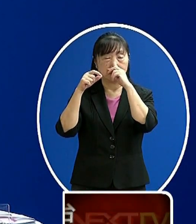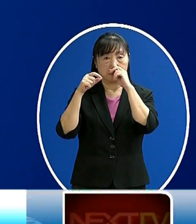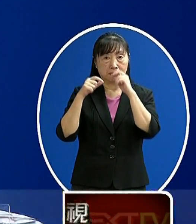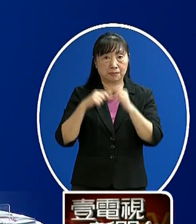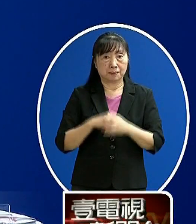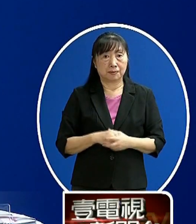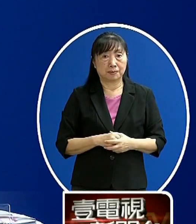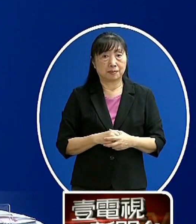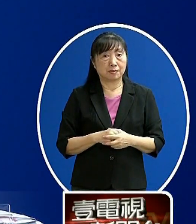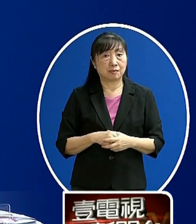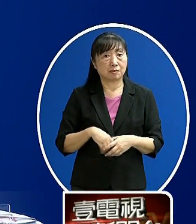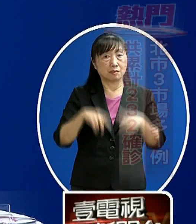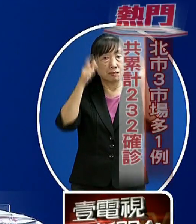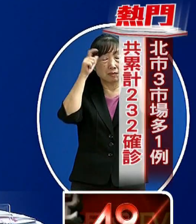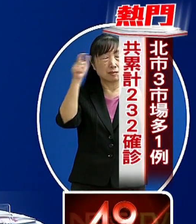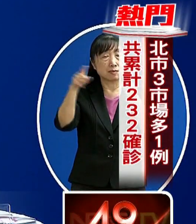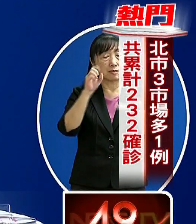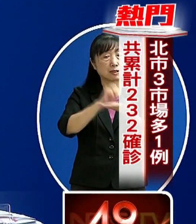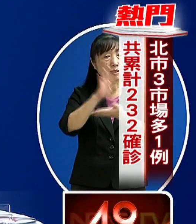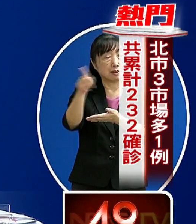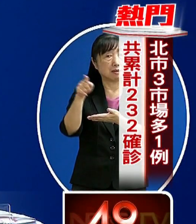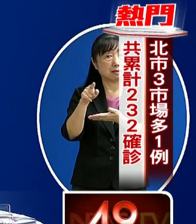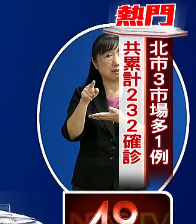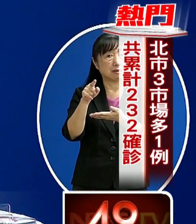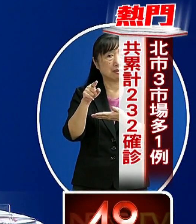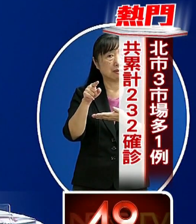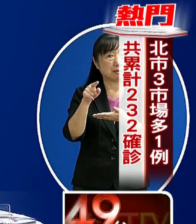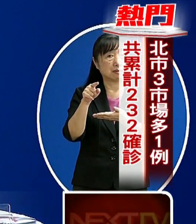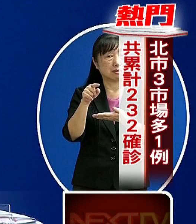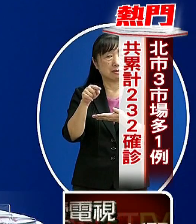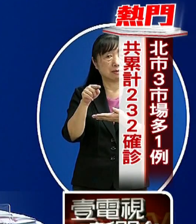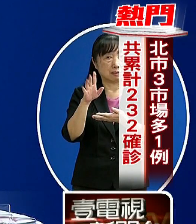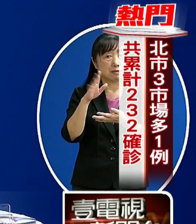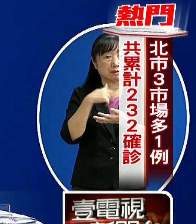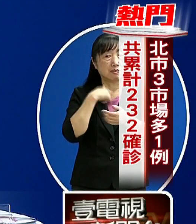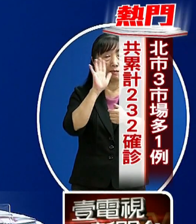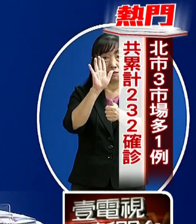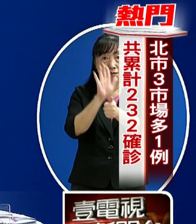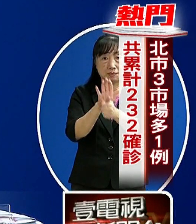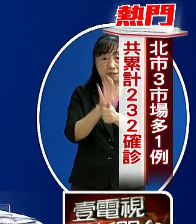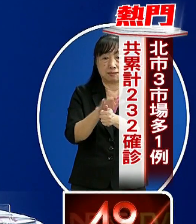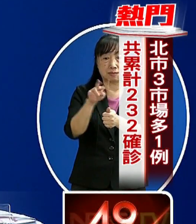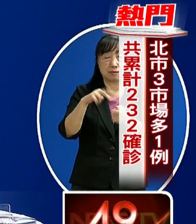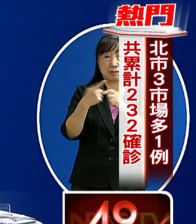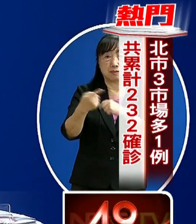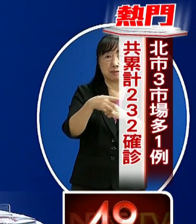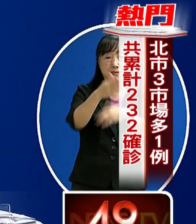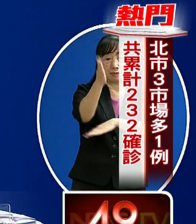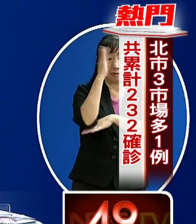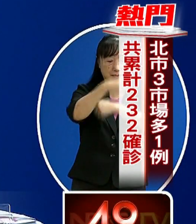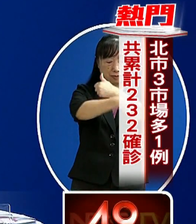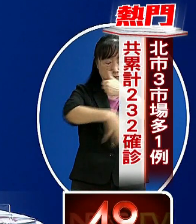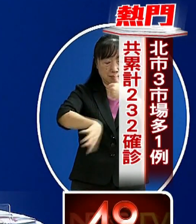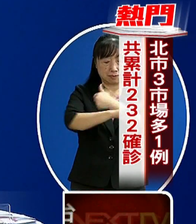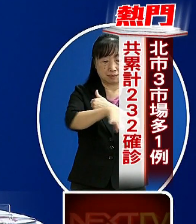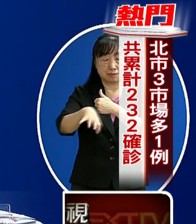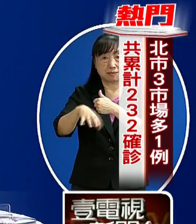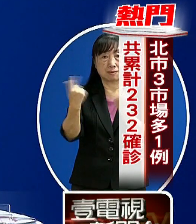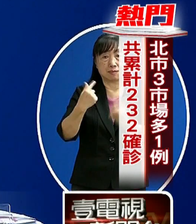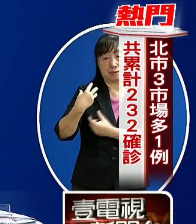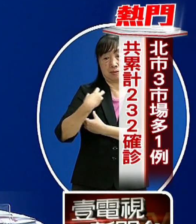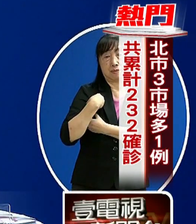个就是说那个爆量，所以这个我们有协助跟各部会包括军方这边